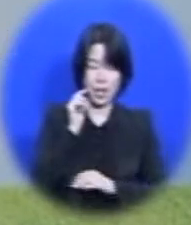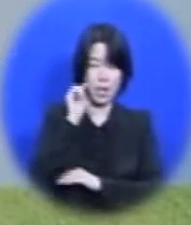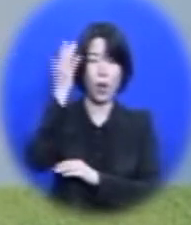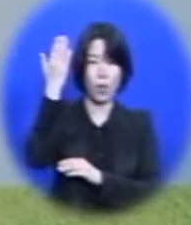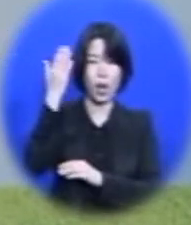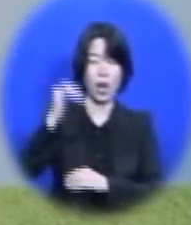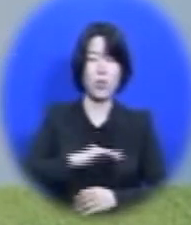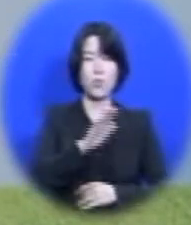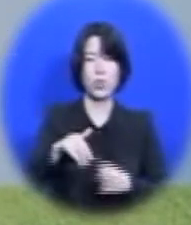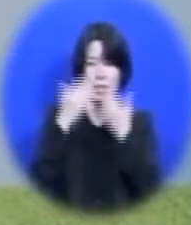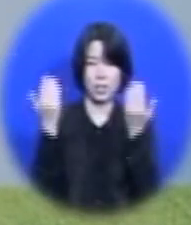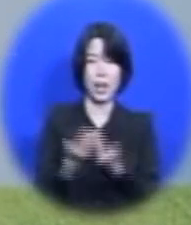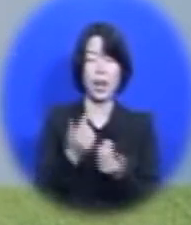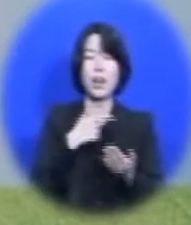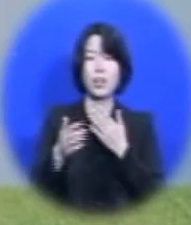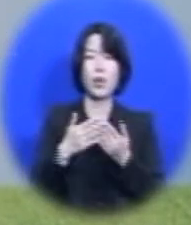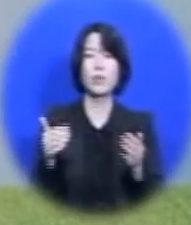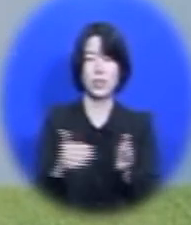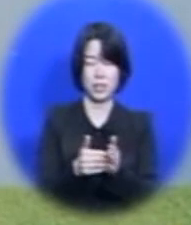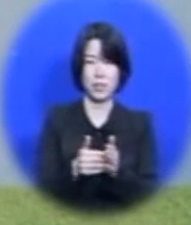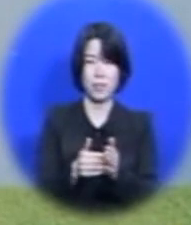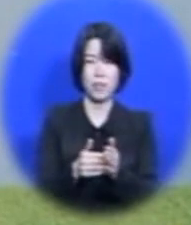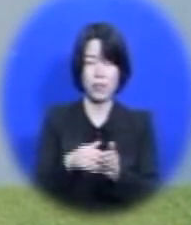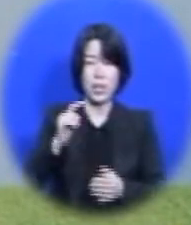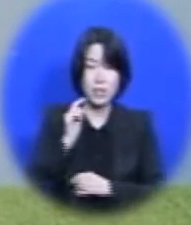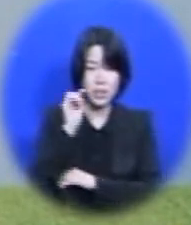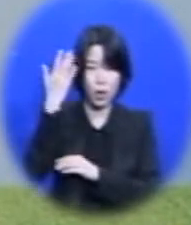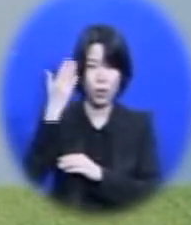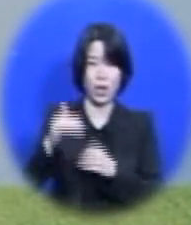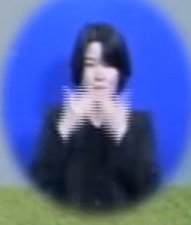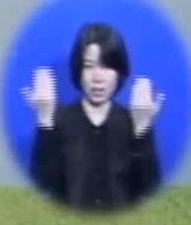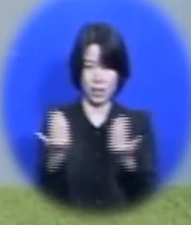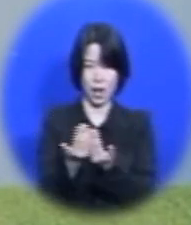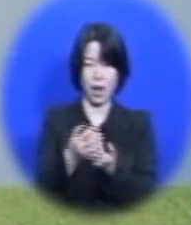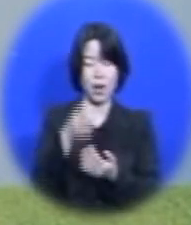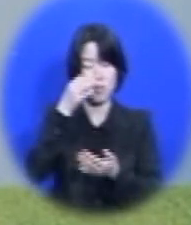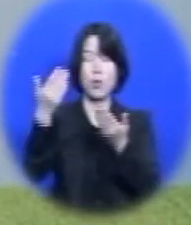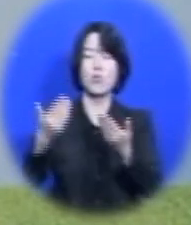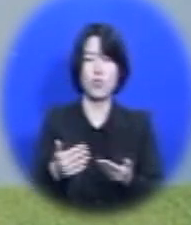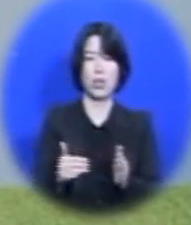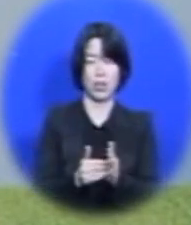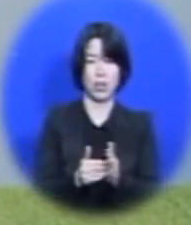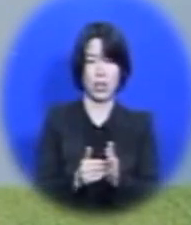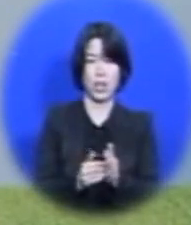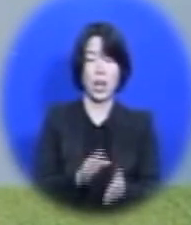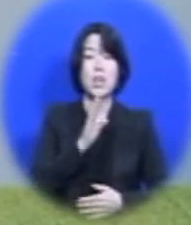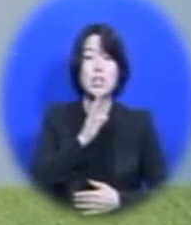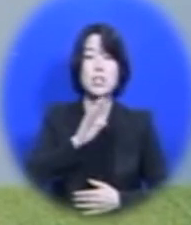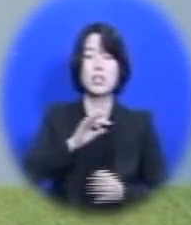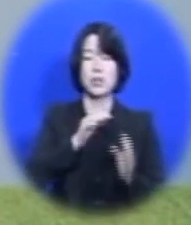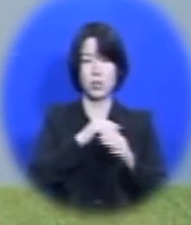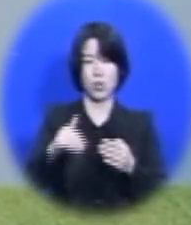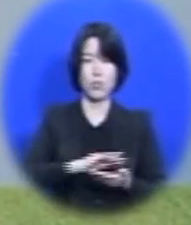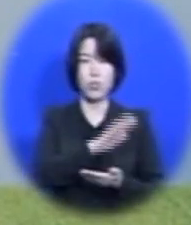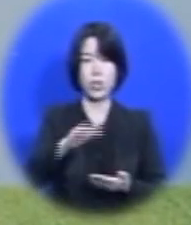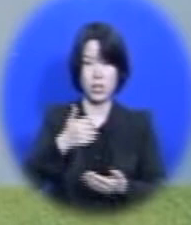다 경험하고 있습니다. 하나님은 그 영광을 우리에게 다 열어 보여주고 있습니다. 그러면서 우리를 초청하시는